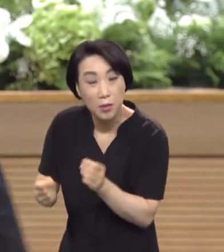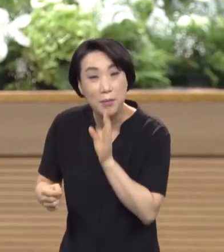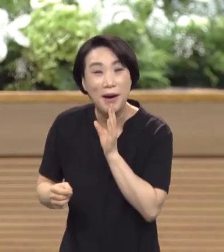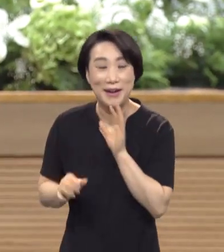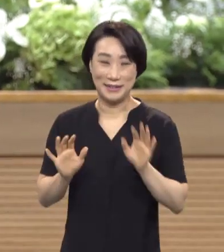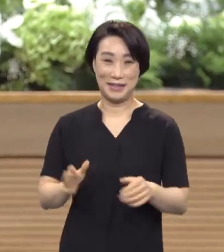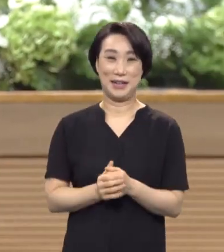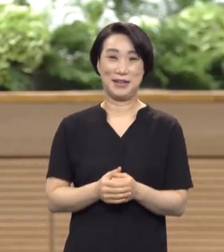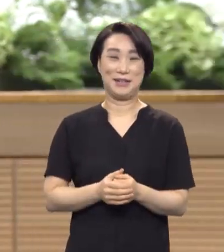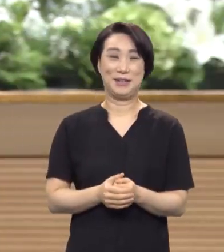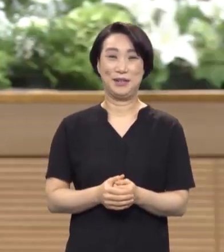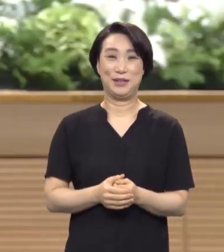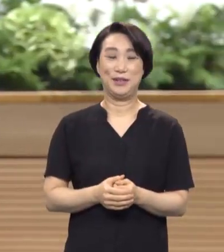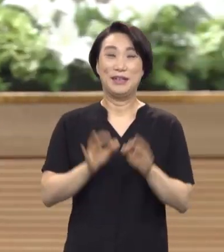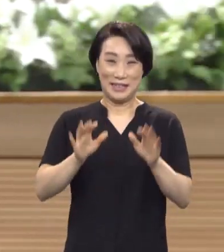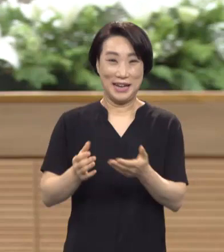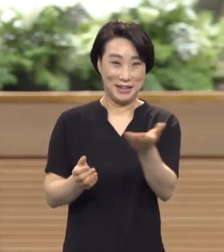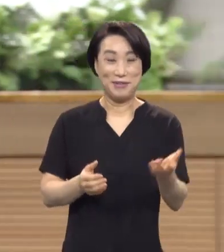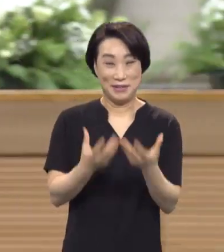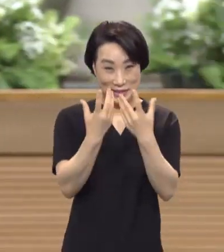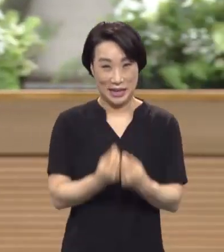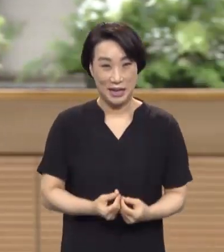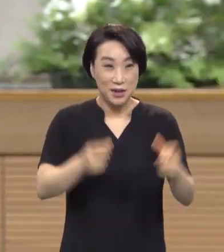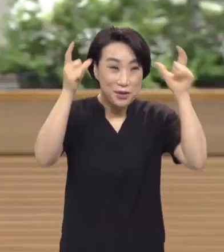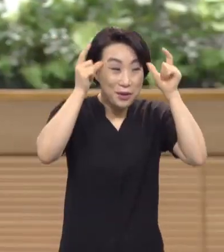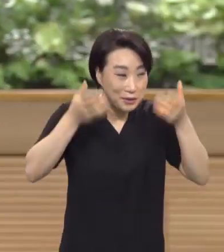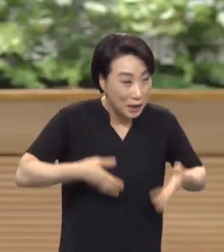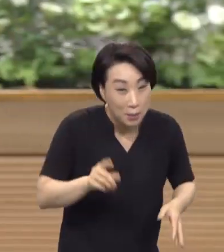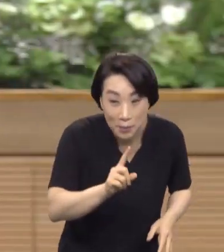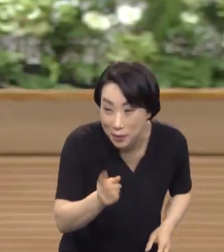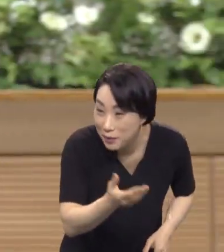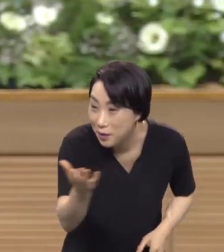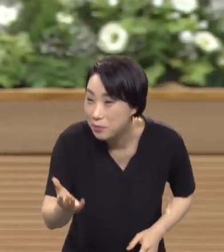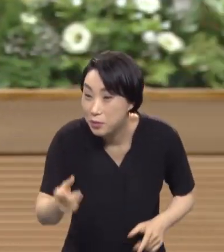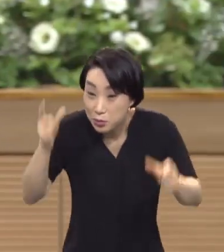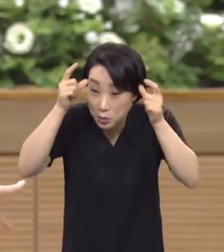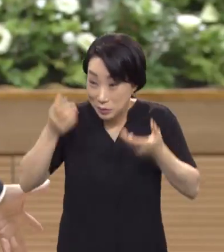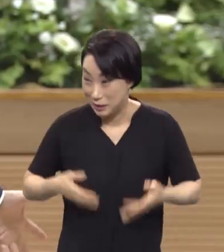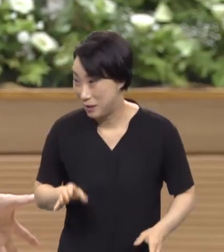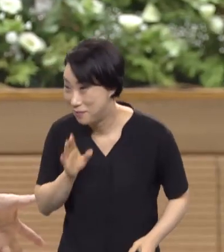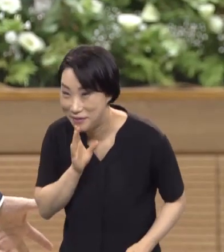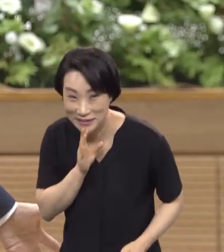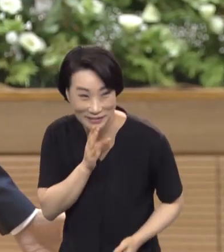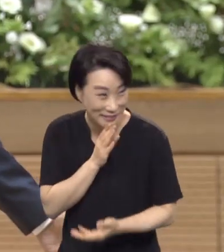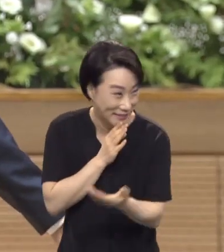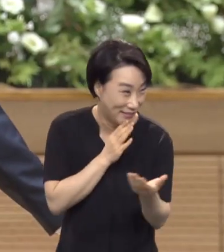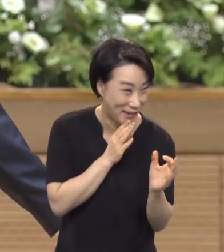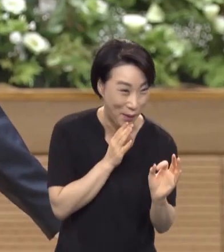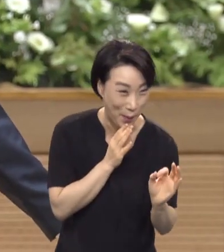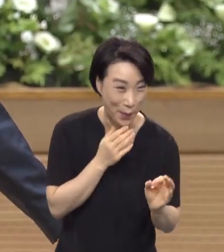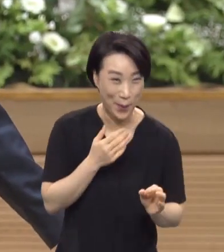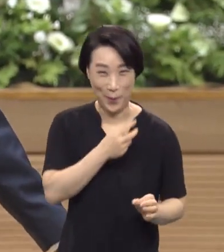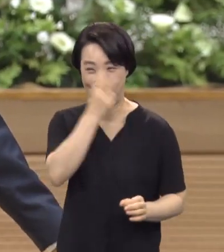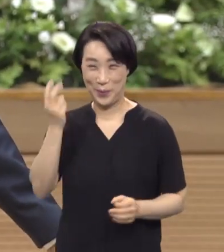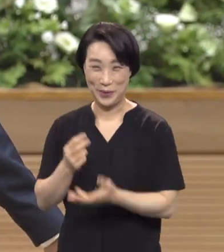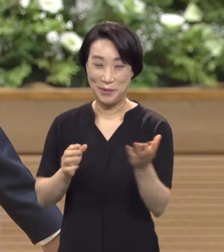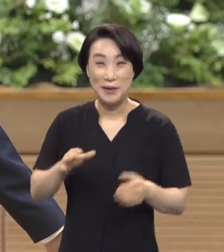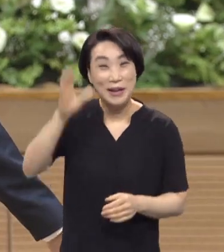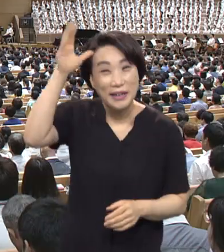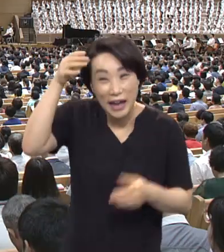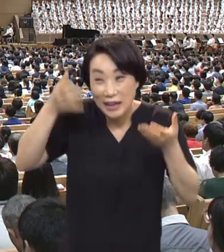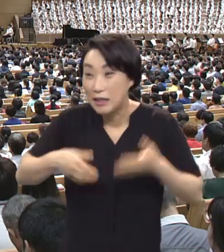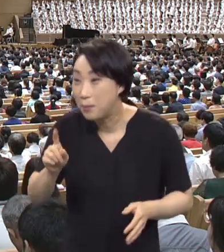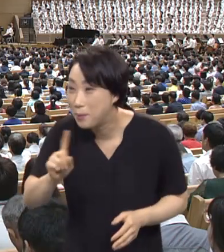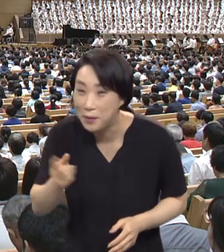말합시다. 소가 새끼는 못 나요? 어떻게 알아요? 여러분이 개가 새끼